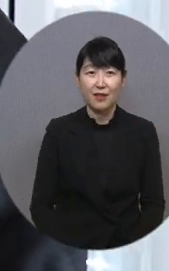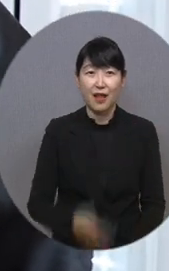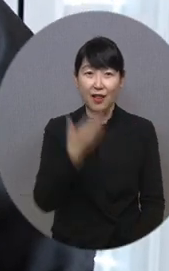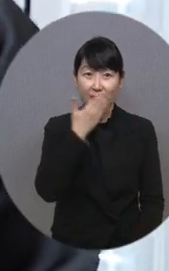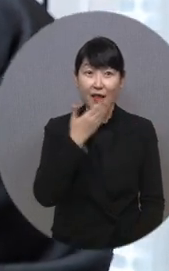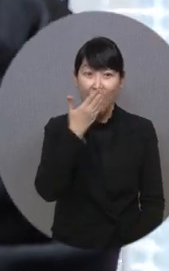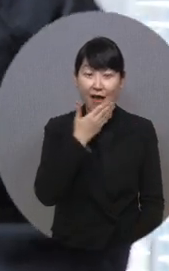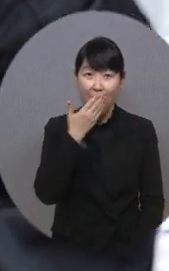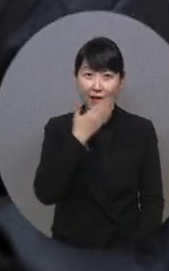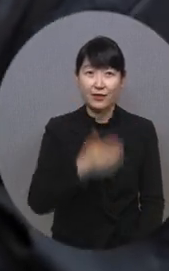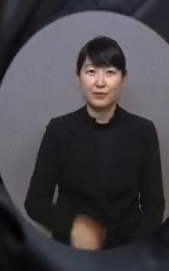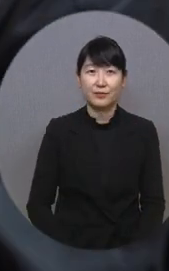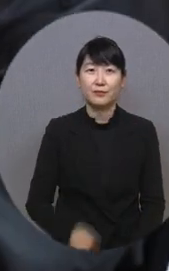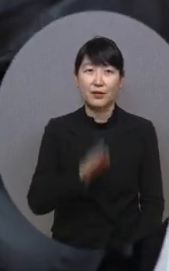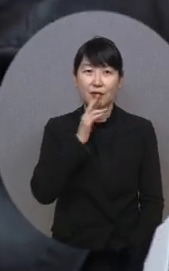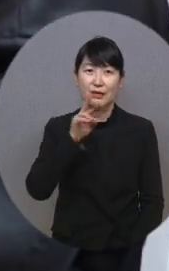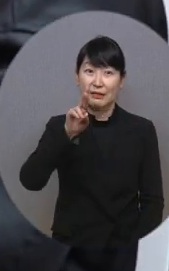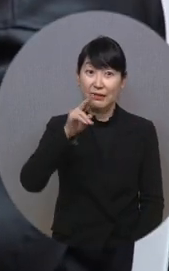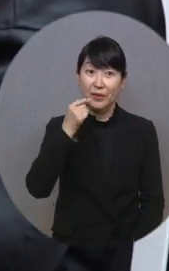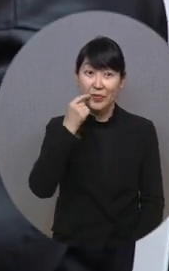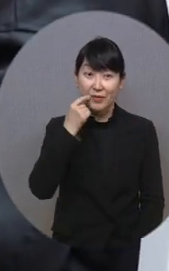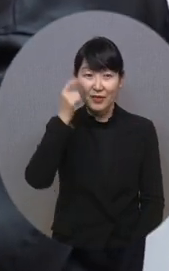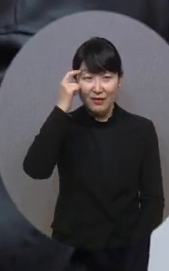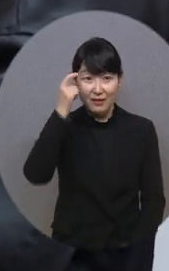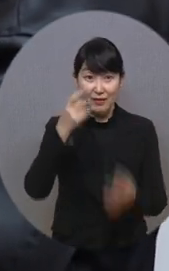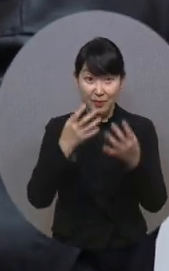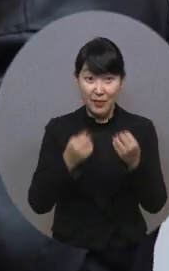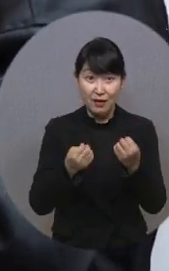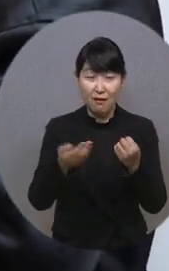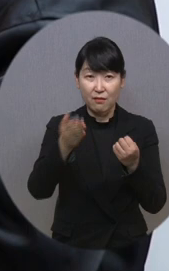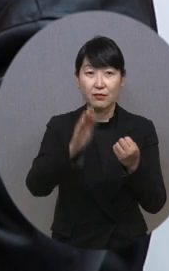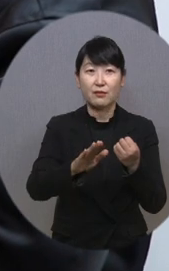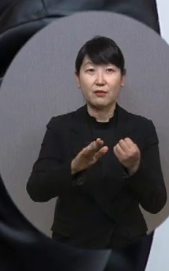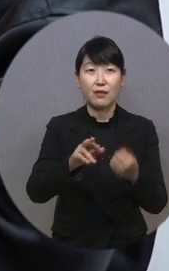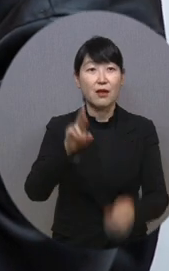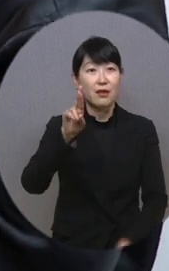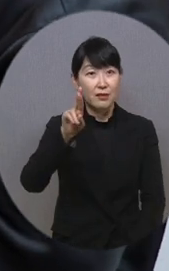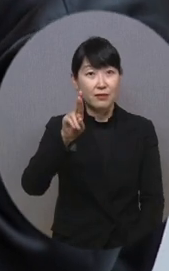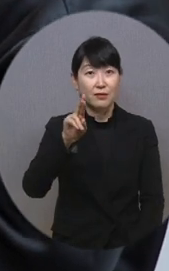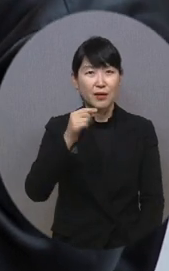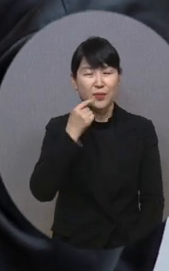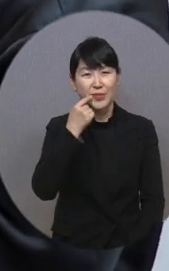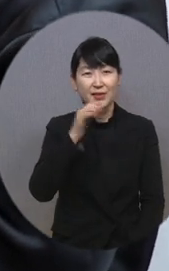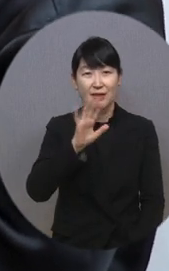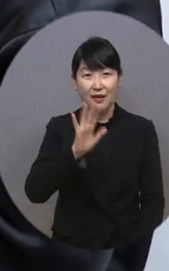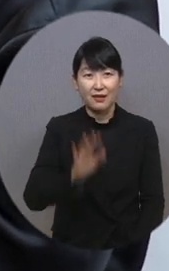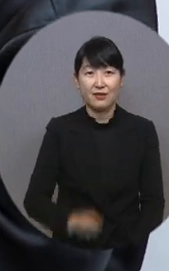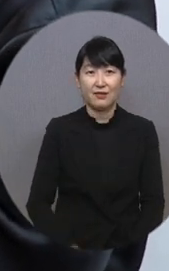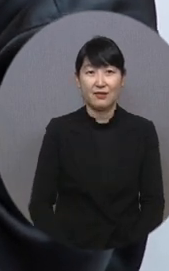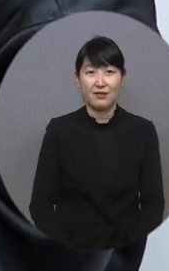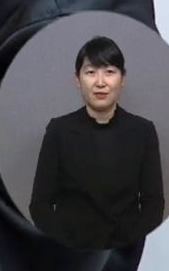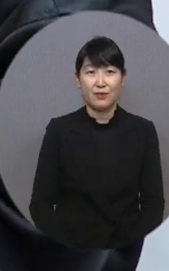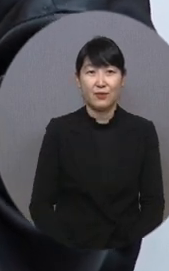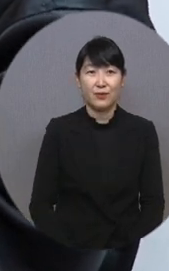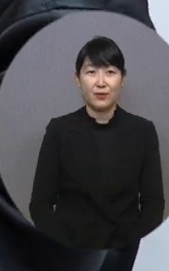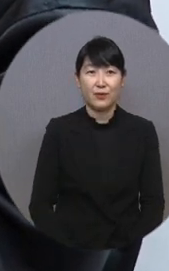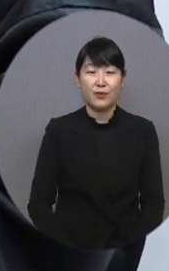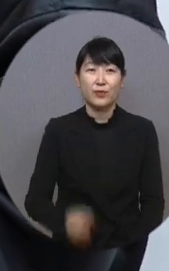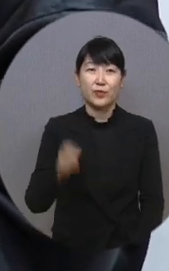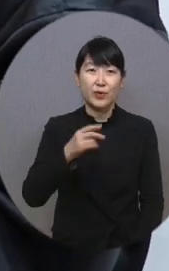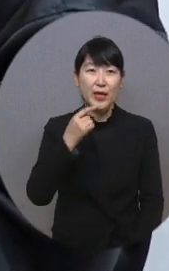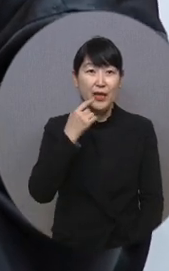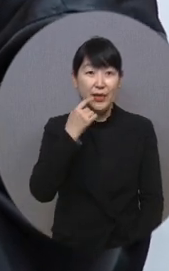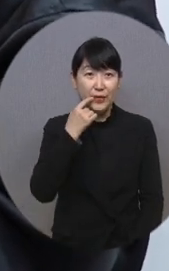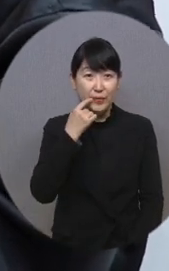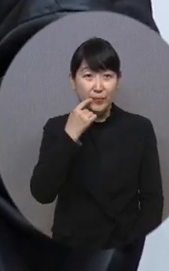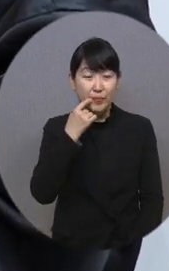달달하네요, 진짜. 인삼은 쓰다고 생각하는데, 네. 인삼이 그렇게 쓰지는 않아요. 그리고 또 이렇게 쓴맛이